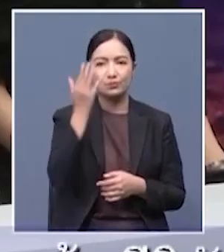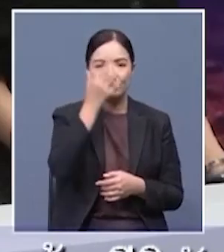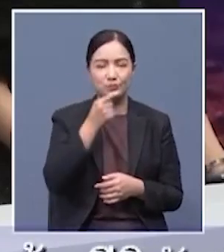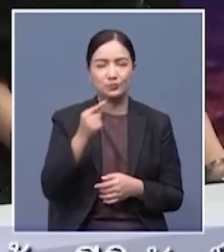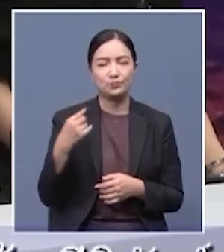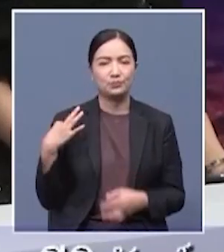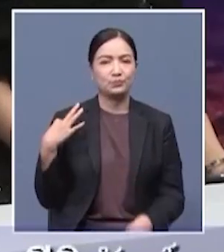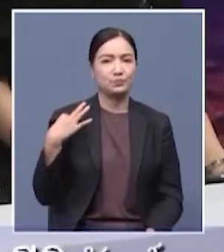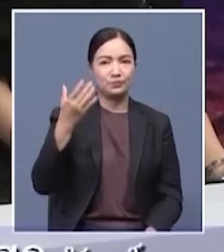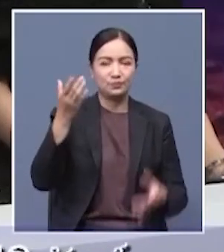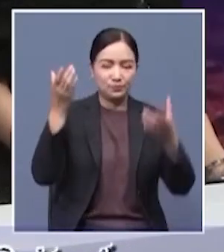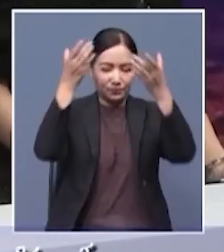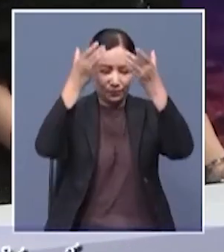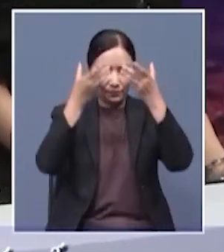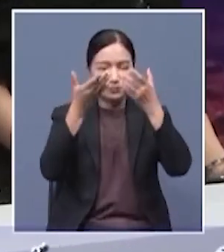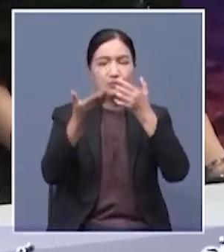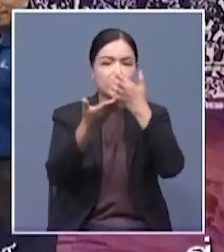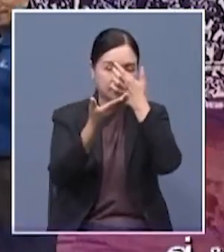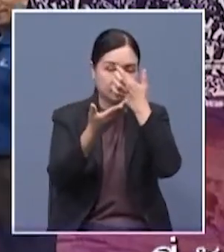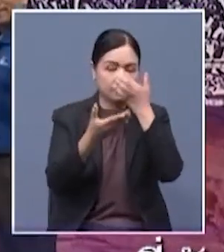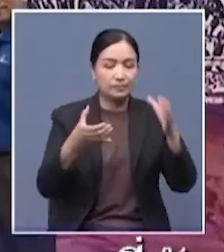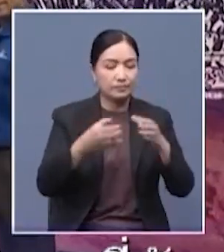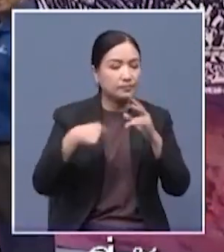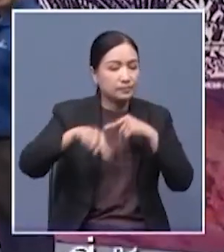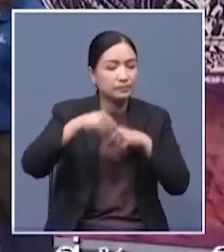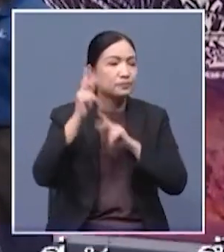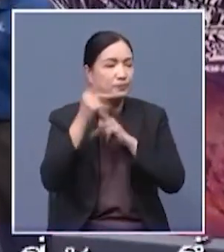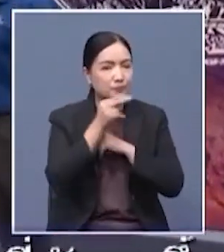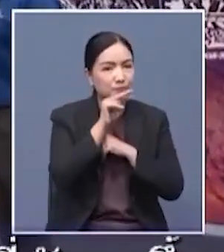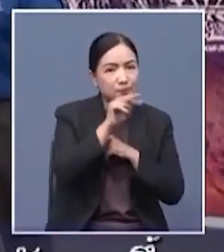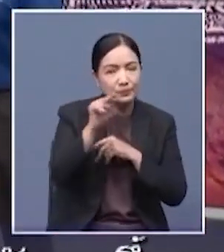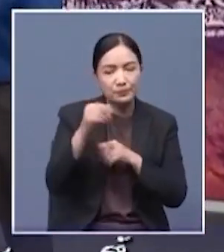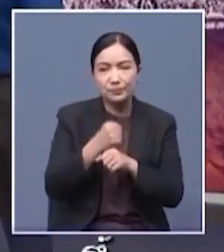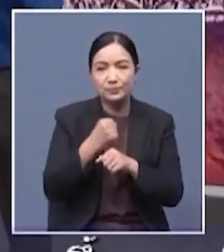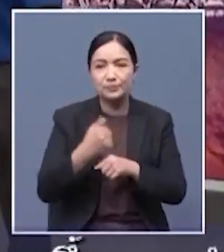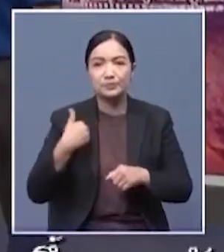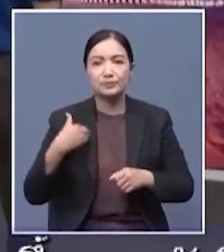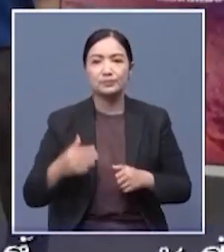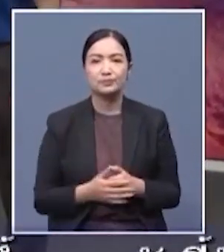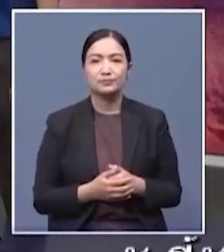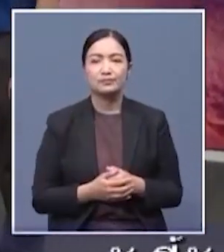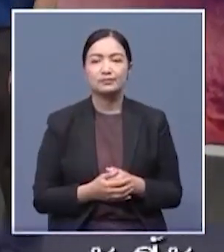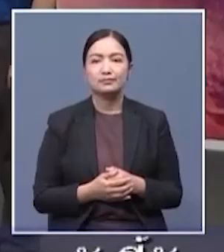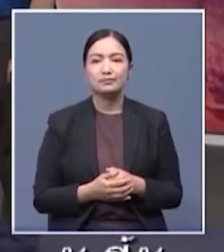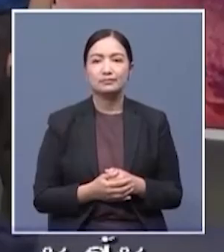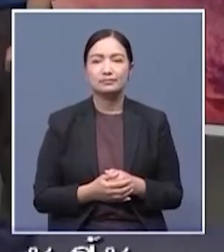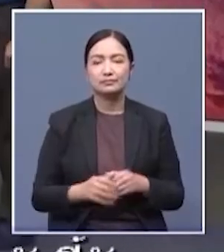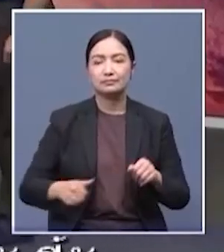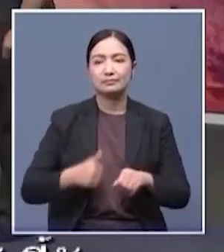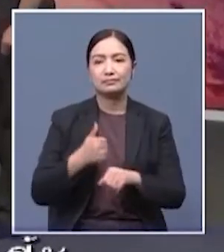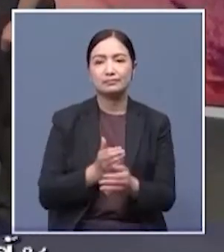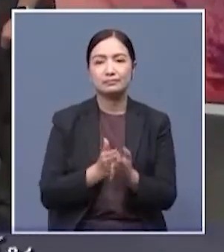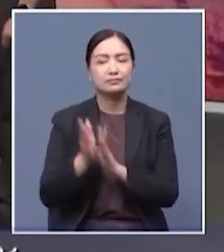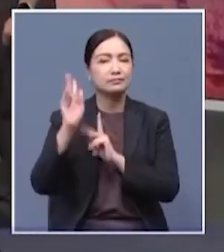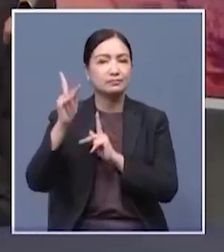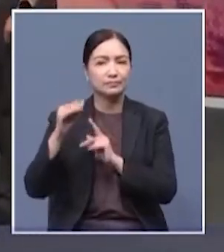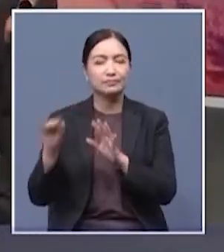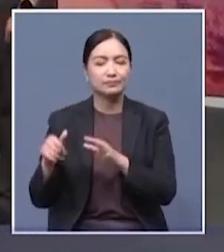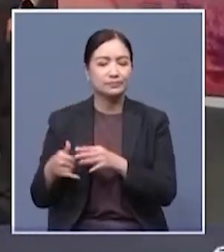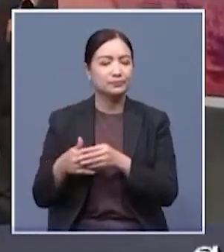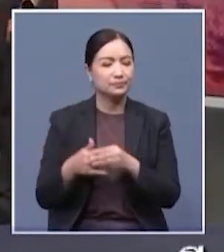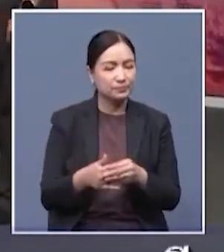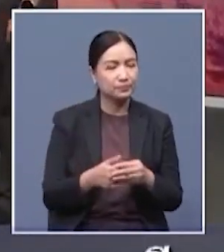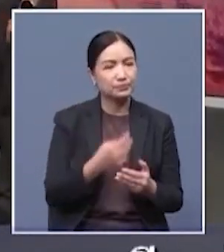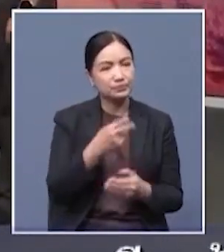นอกจากนี้ยังได้มีการเยี่ยมชมการทำงานของทีมข่าวททบด้วยนะคะโดยมีนางสาวธนิตยากุดอินผู้อำนวยการฝ่ายข่าวพาเยี่ยมช